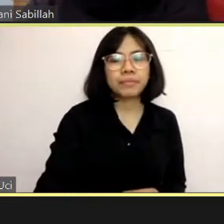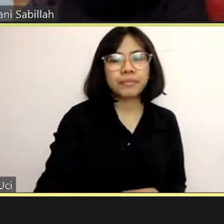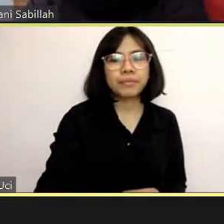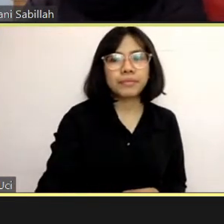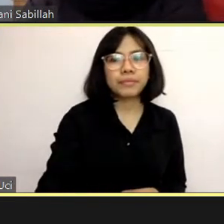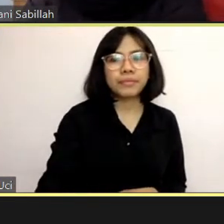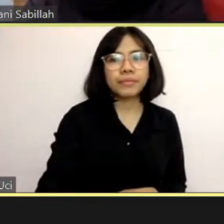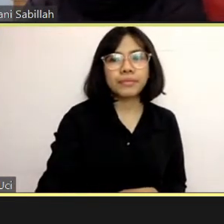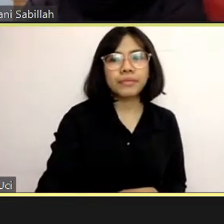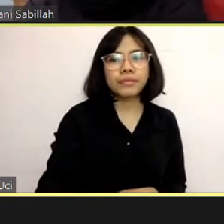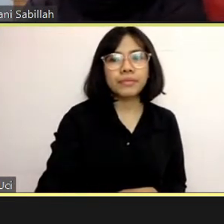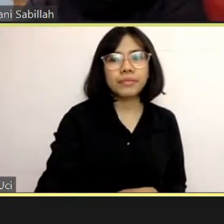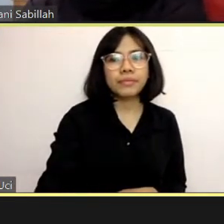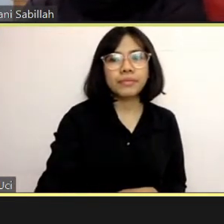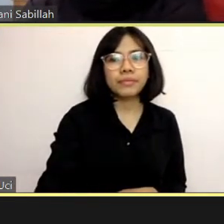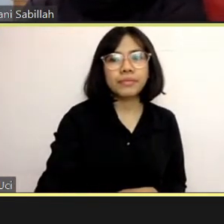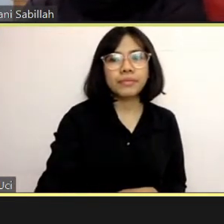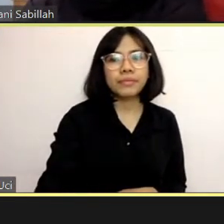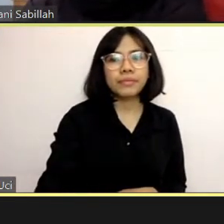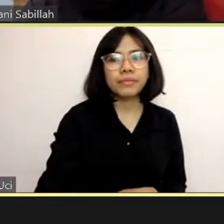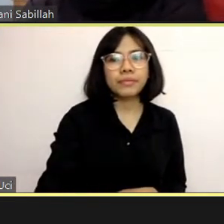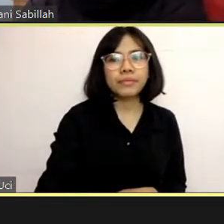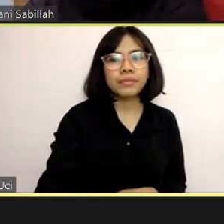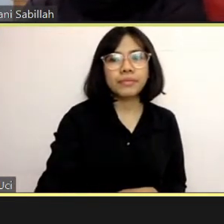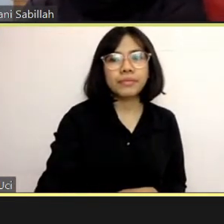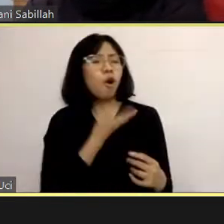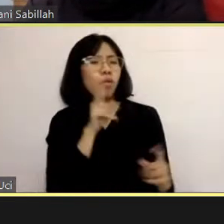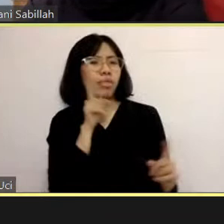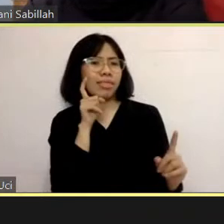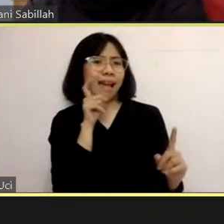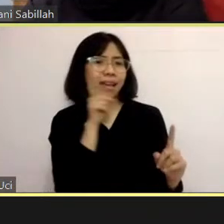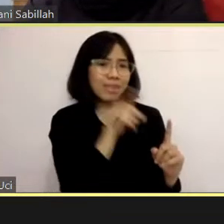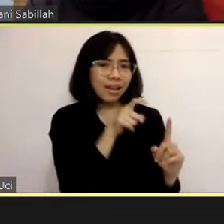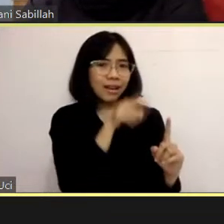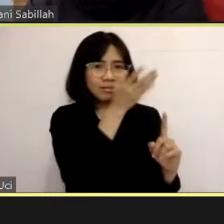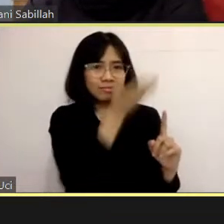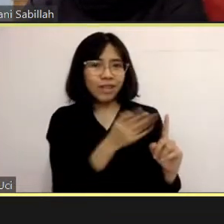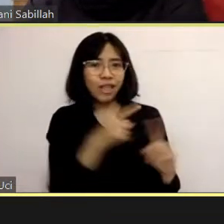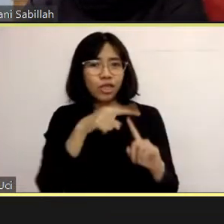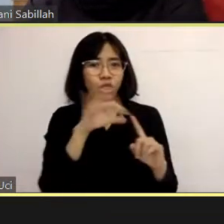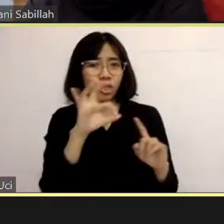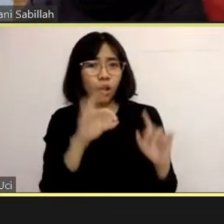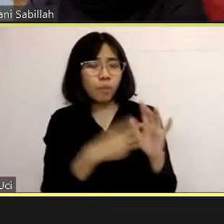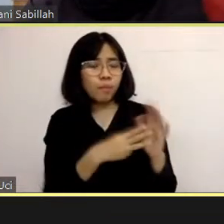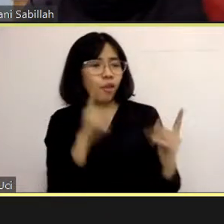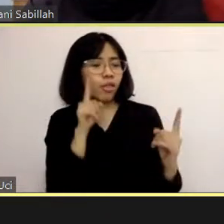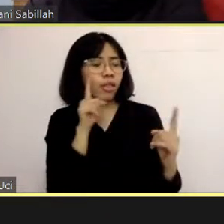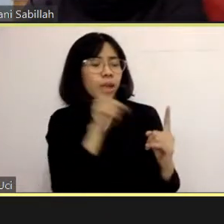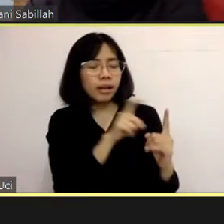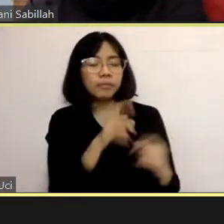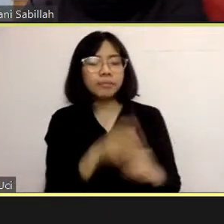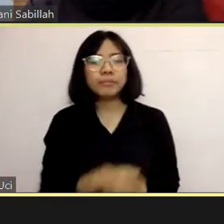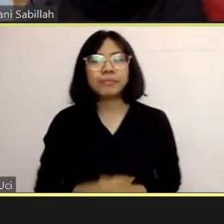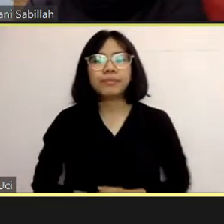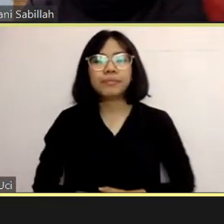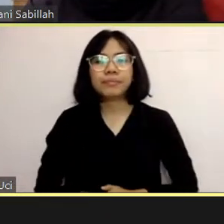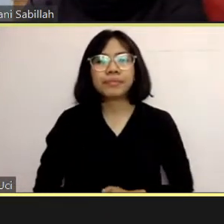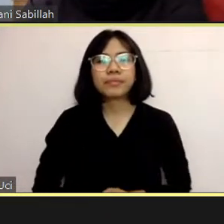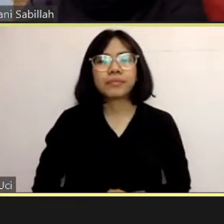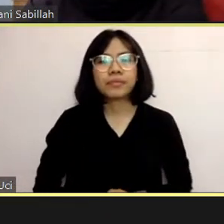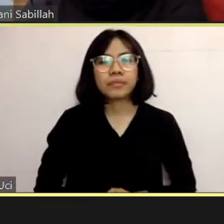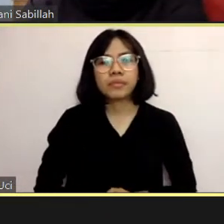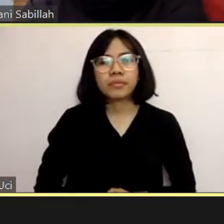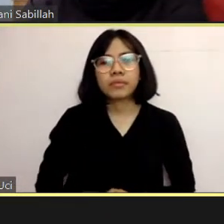Dua pertanyaan kunci yang perlu dijawab oleh Tom dalam pemaparannya adalah yang pertama, bercermin pada apa yang terjadi di